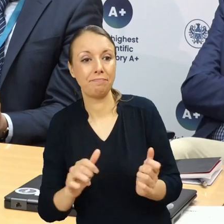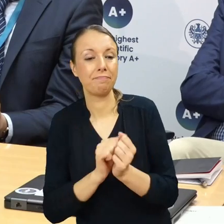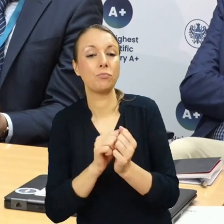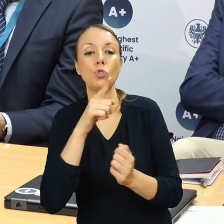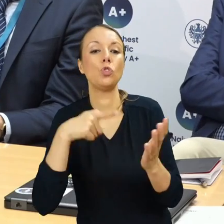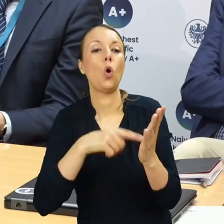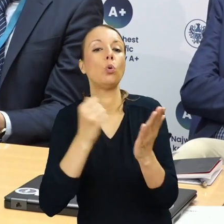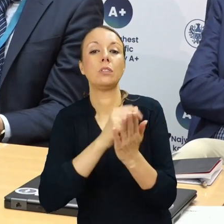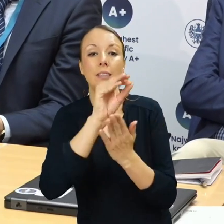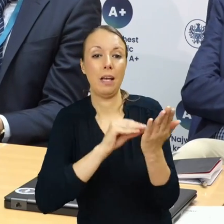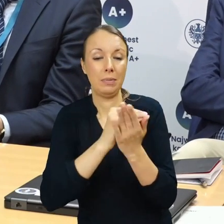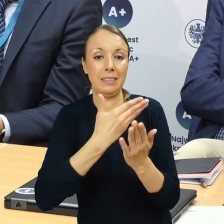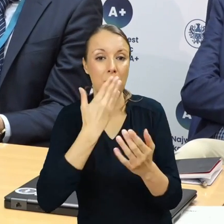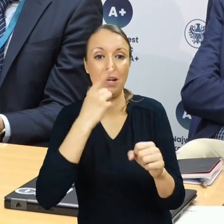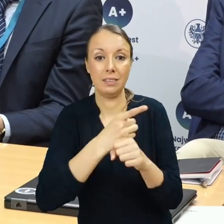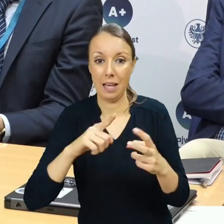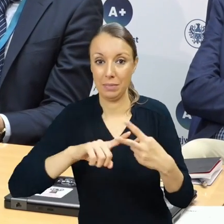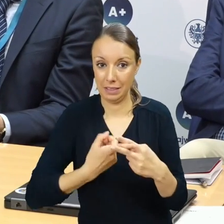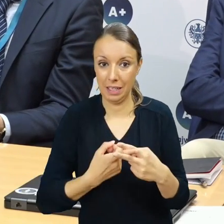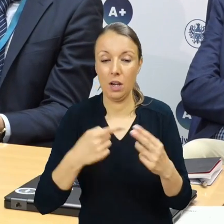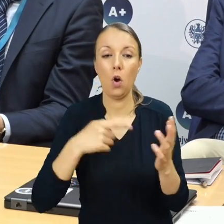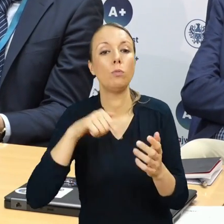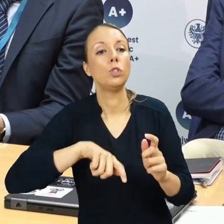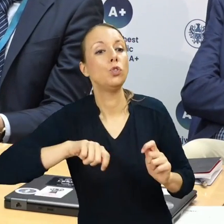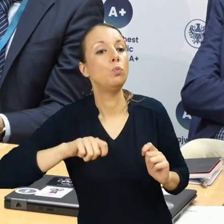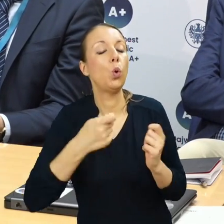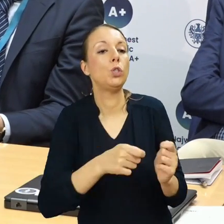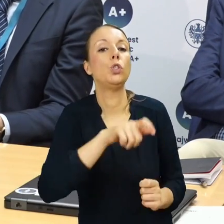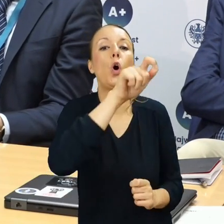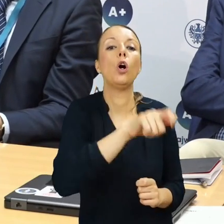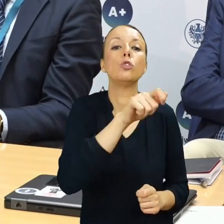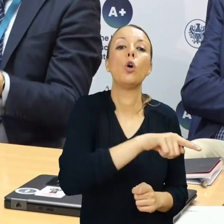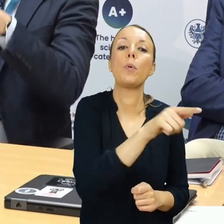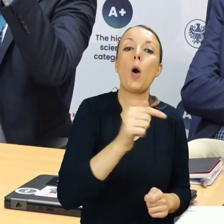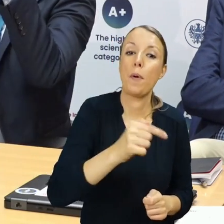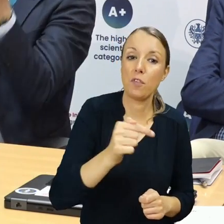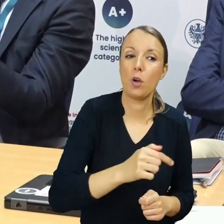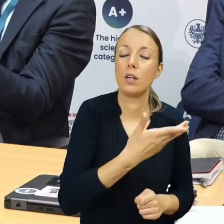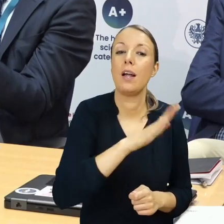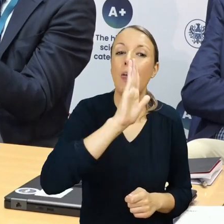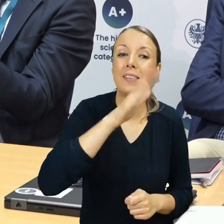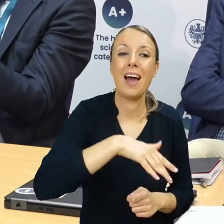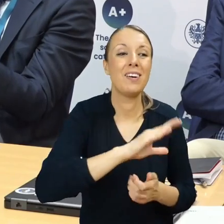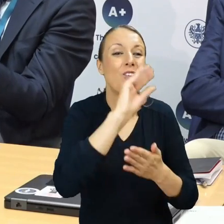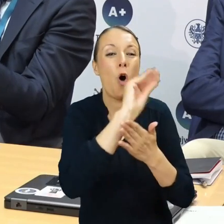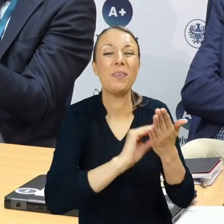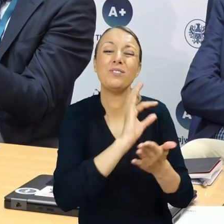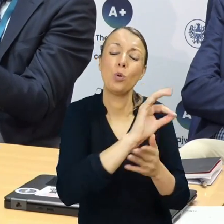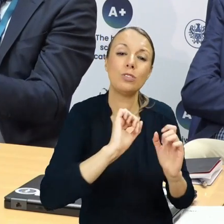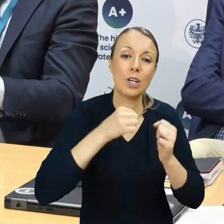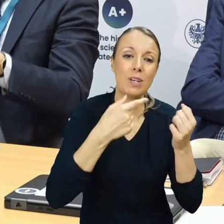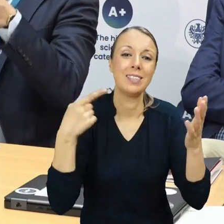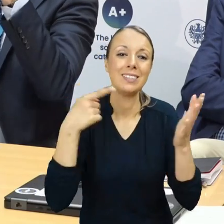administracyjnej, która by zmusiła podmiot zobowiązany chociażby do tego, żeby on opisał, jakież to działania podjął w celu poszukiwania